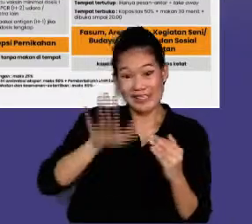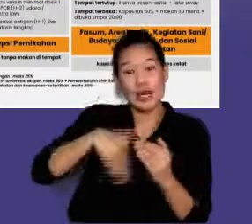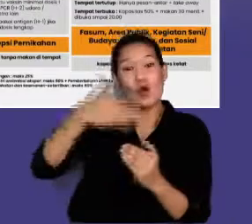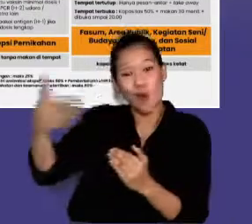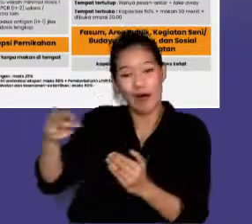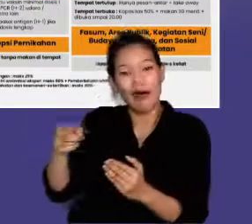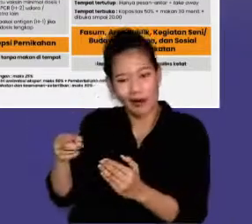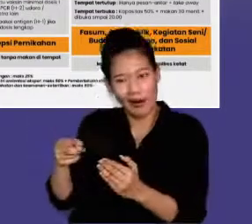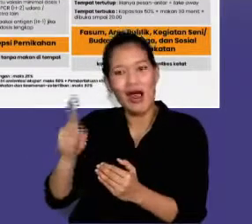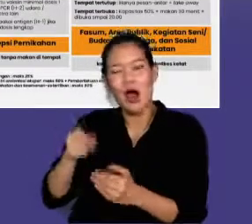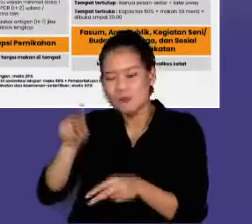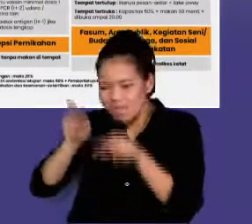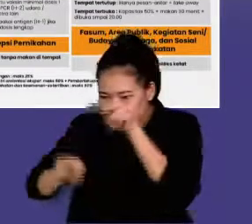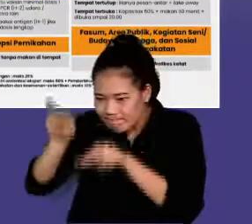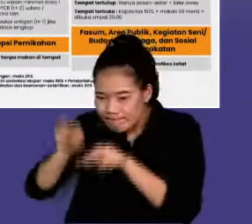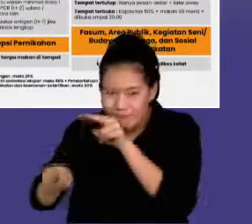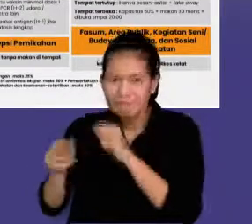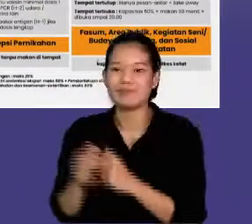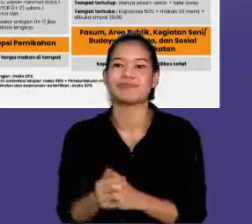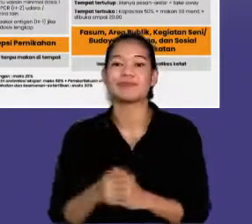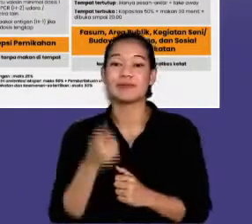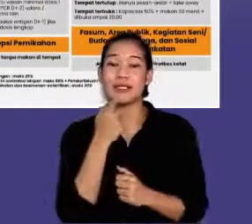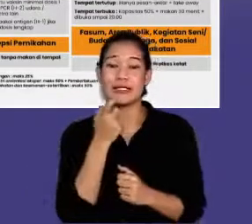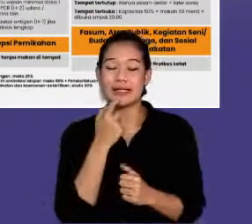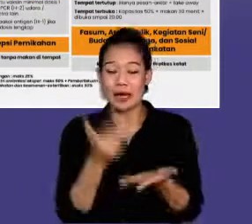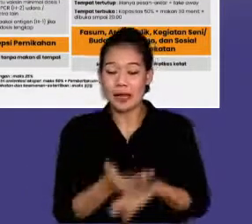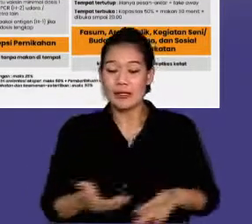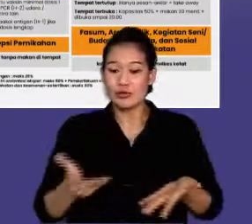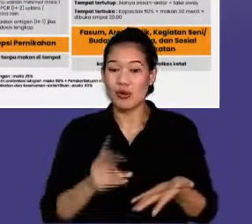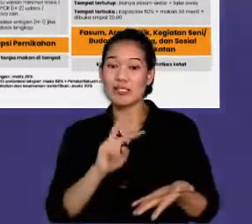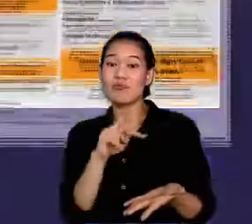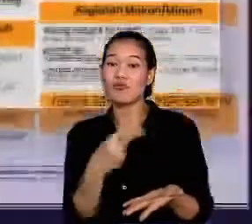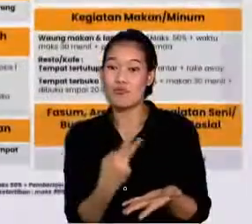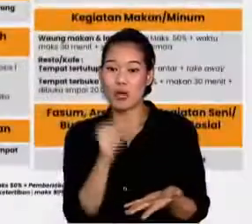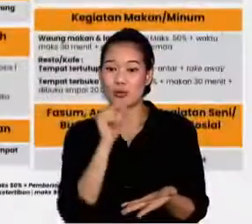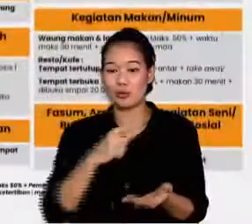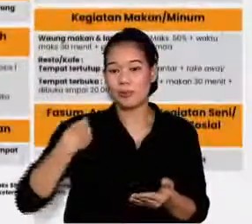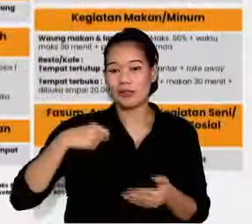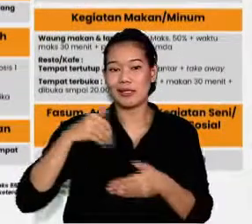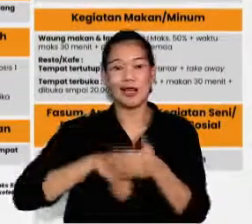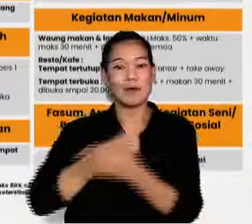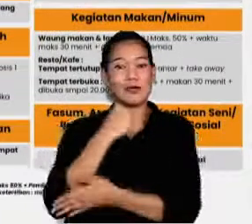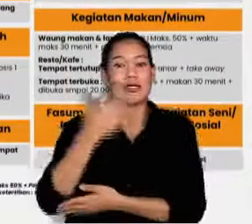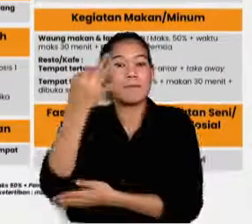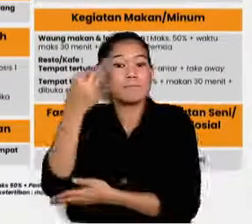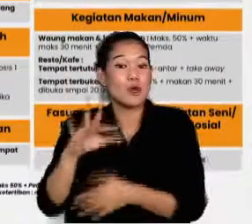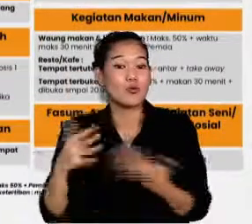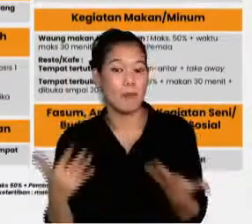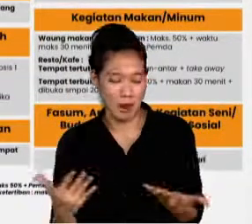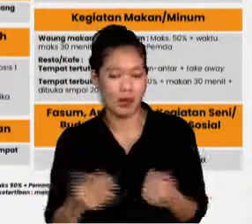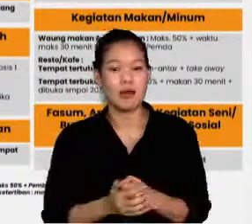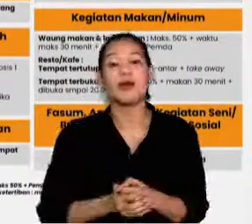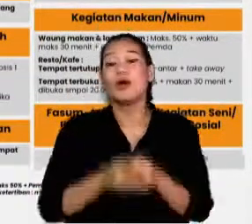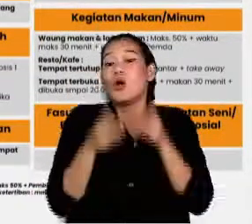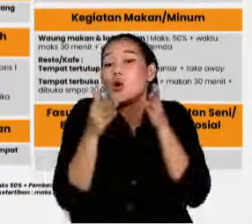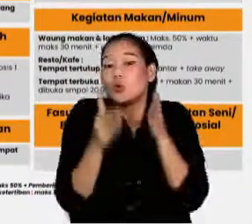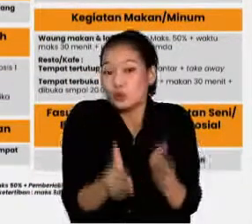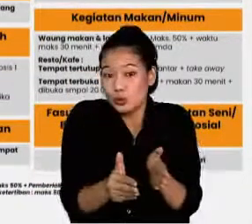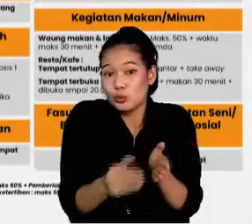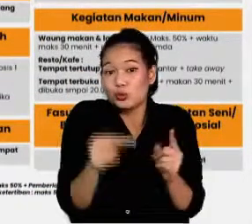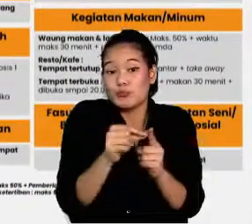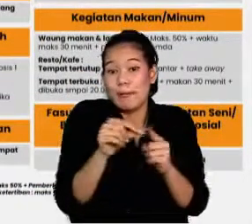pengendalian kasus Adapun penekanan perubahan dalam instruksi Menteri Dalam Negeri terbaru yaitu khusus